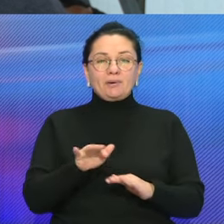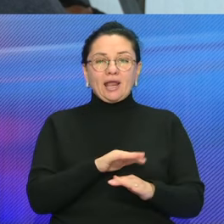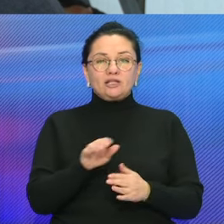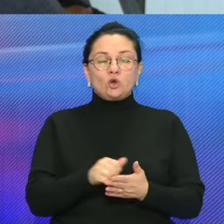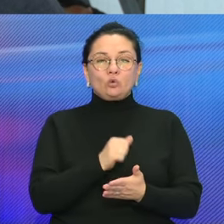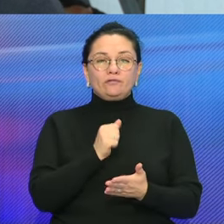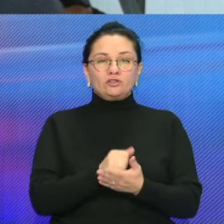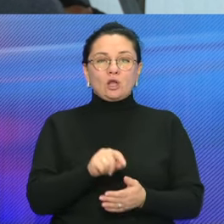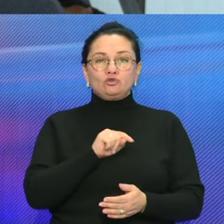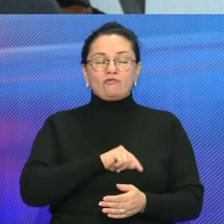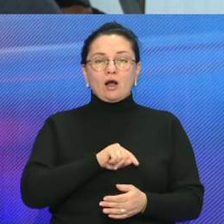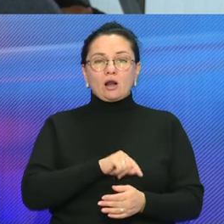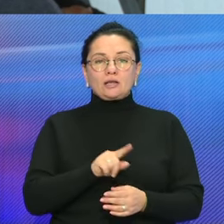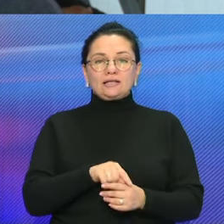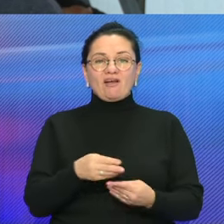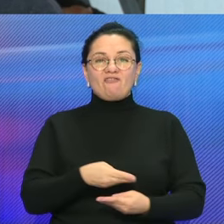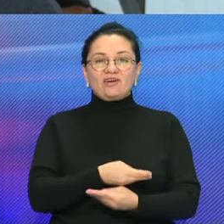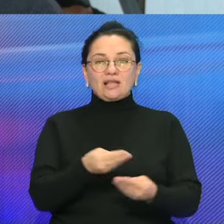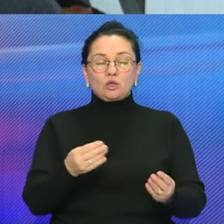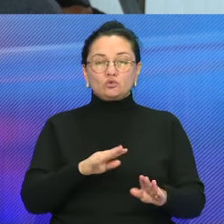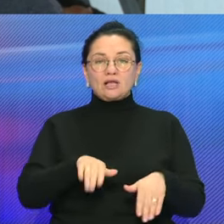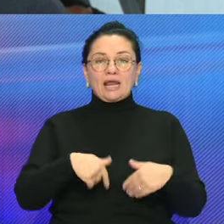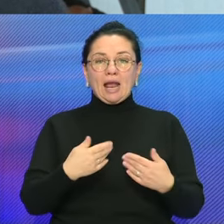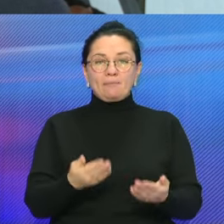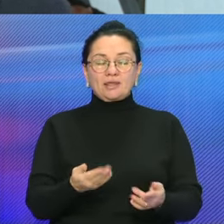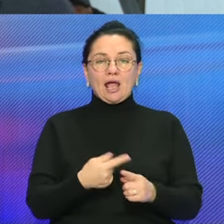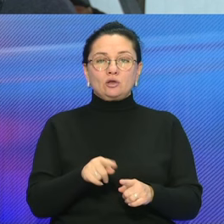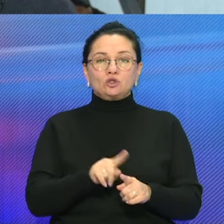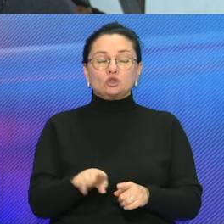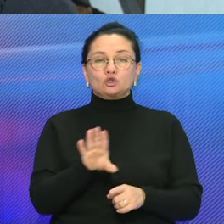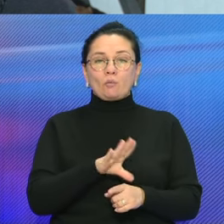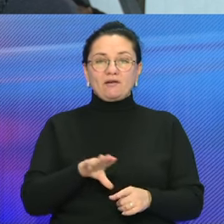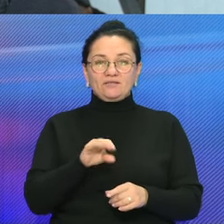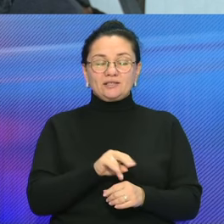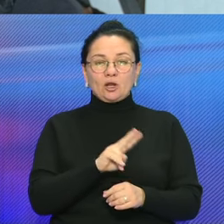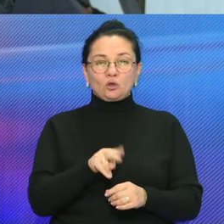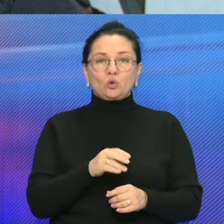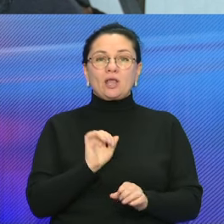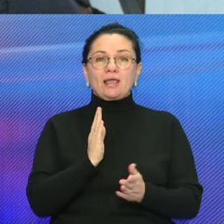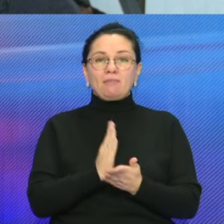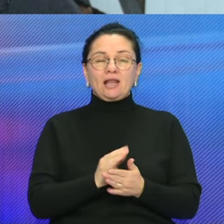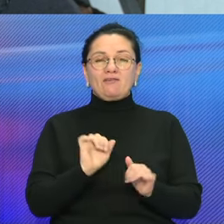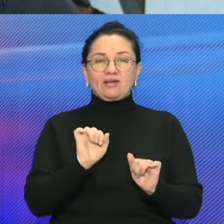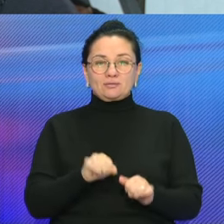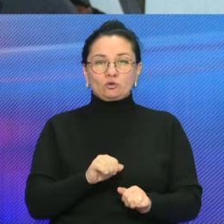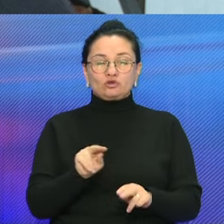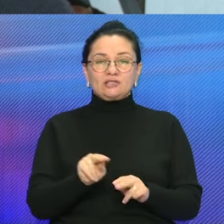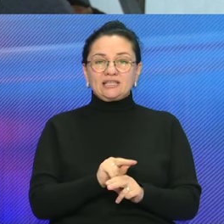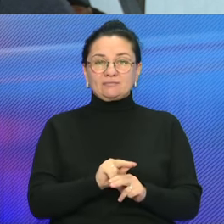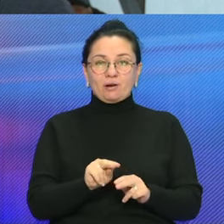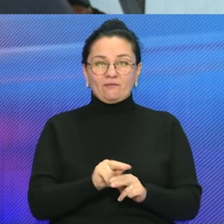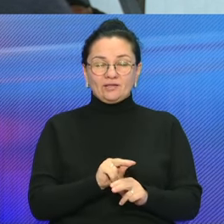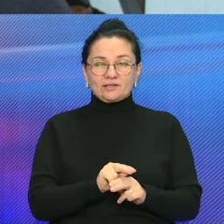упреждающего характера. То есть выдаются рекомендации для того, чтобы субъекты хозяйствования имели возможность исправиться